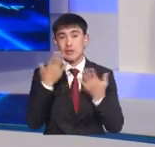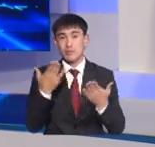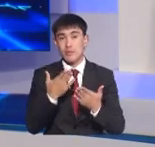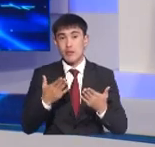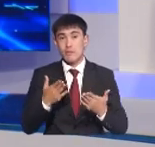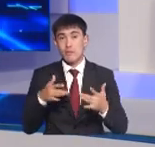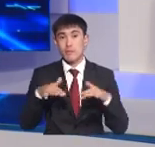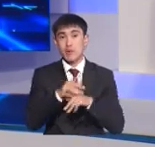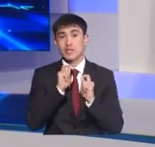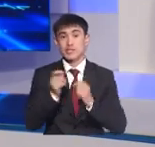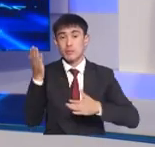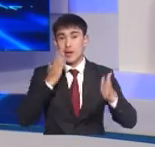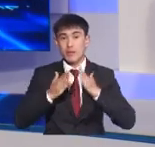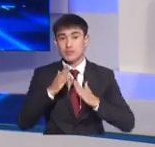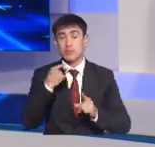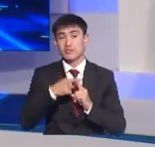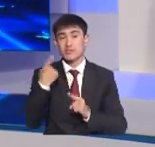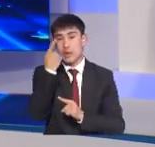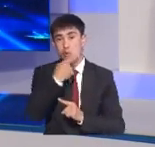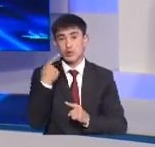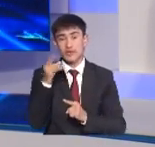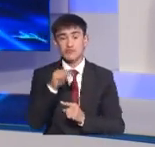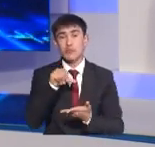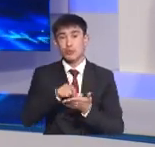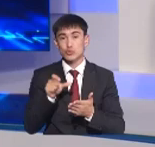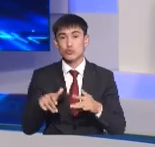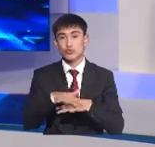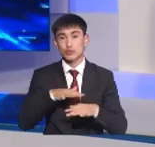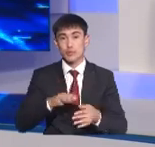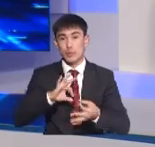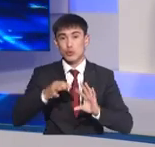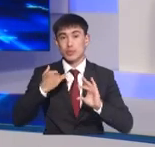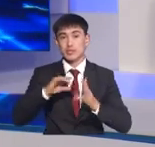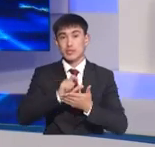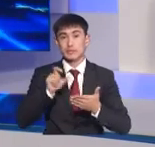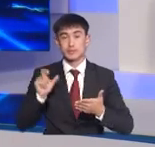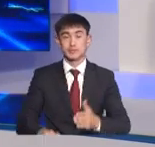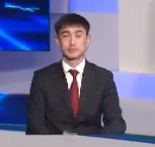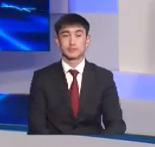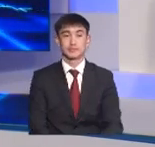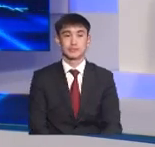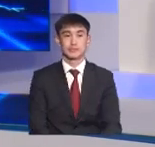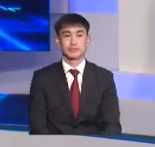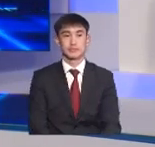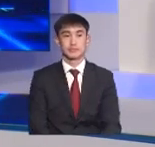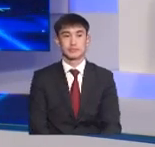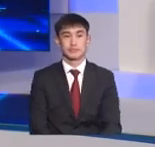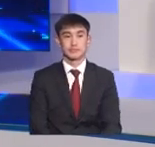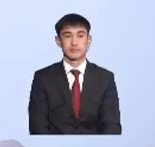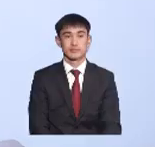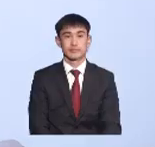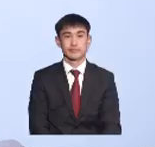ярким событиям подарившим радость и позитивные эмоции всем присутствующим подробнее смотрите далее В следующем